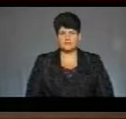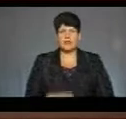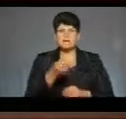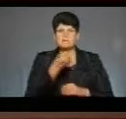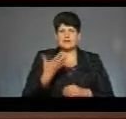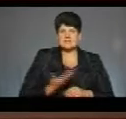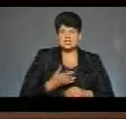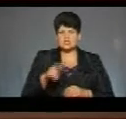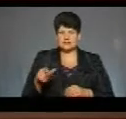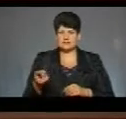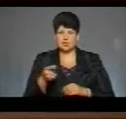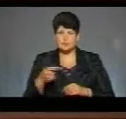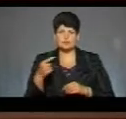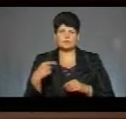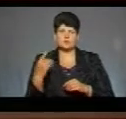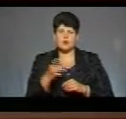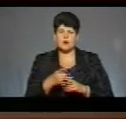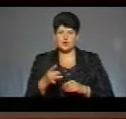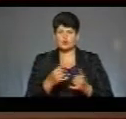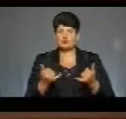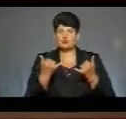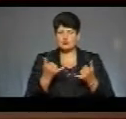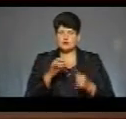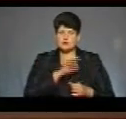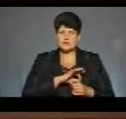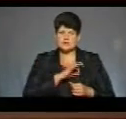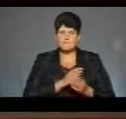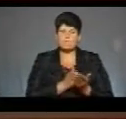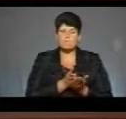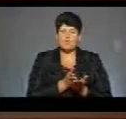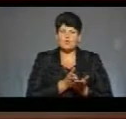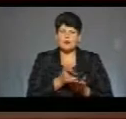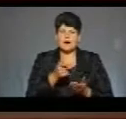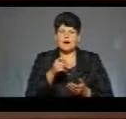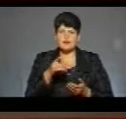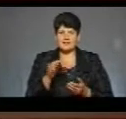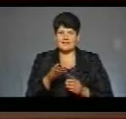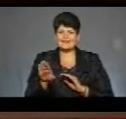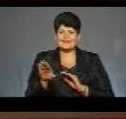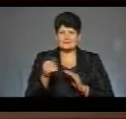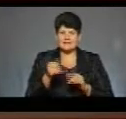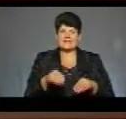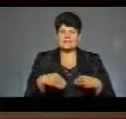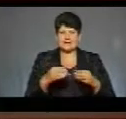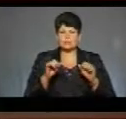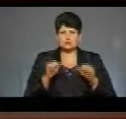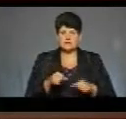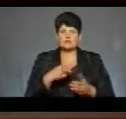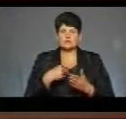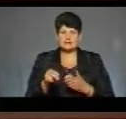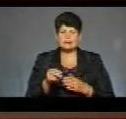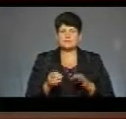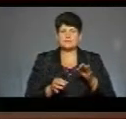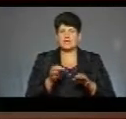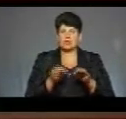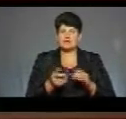П'ятнадцять жителів Тернополя і Тернопільського району сьогодні скористалися послугою «Газовий депозит», яка дає можливість закупити природний газ